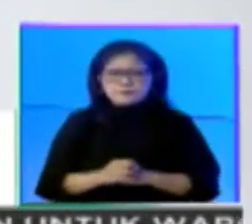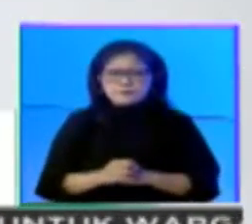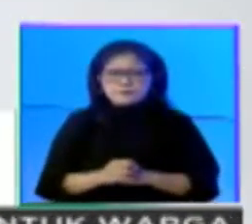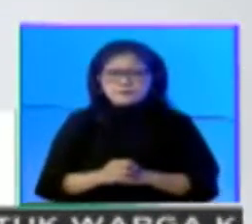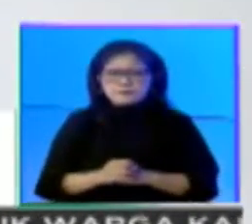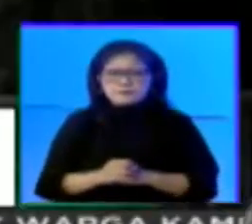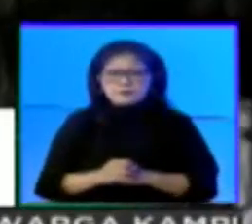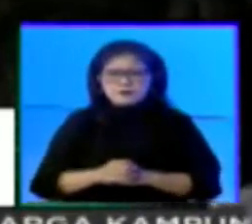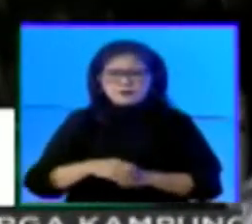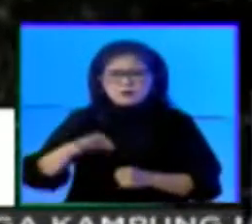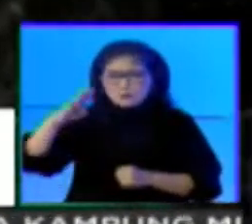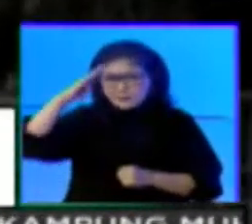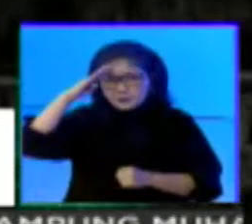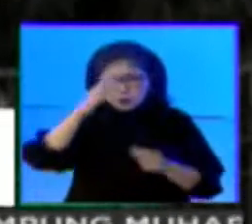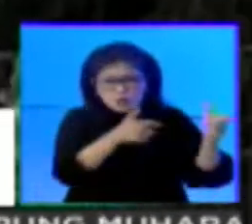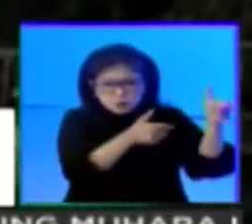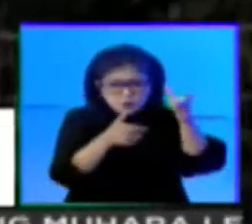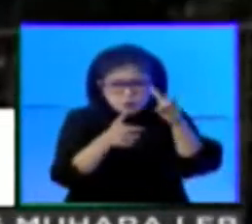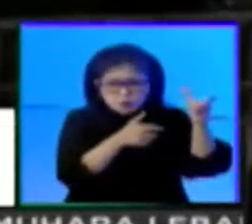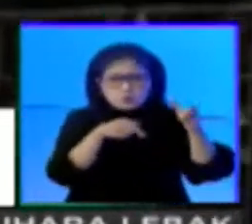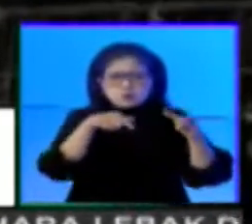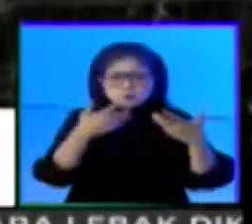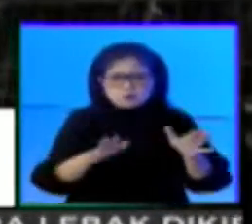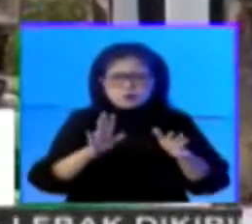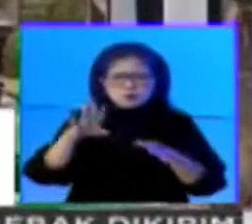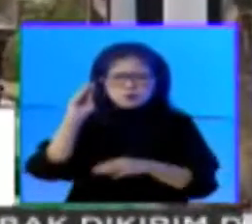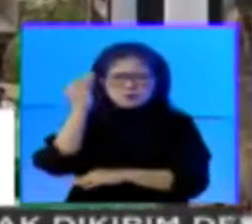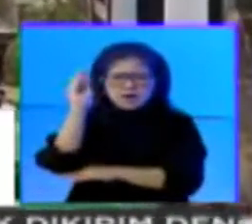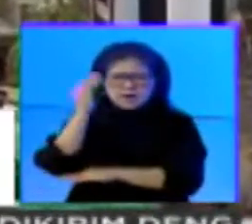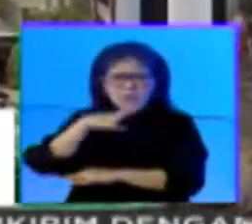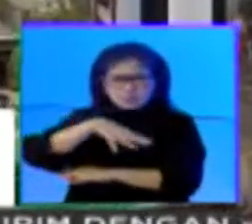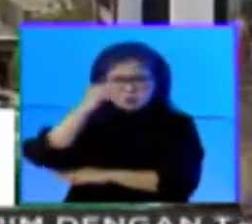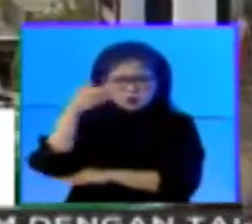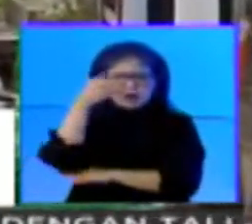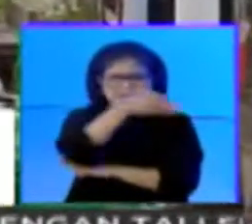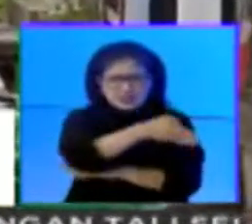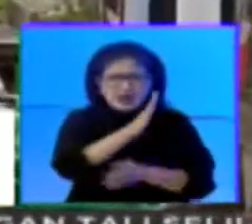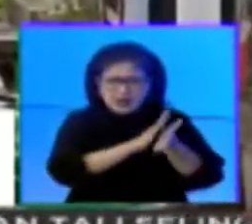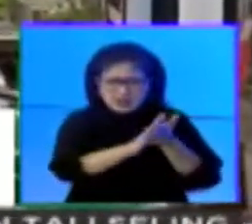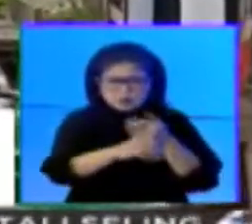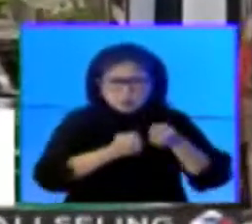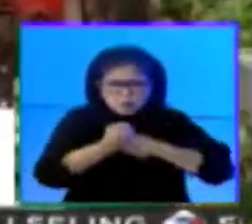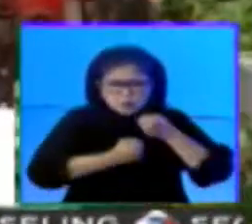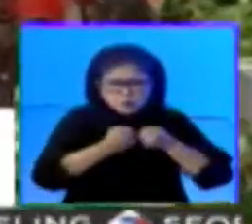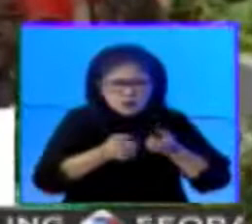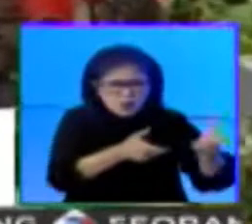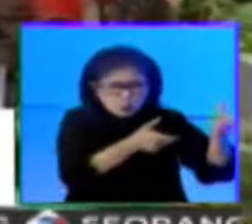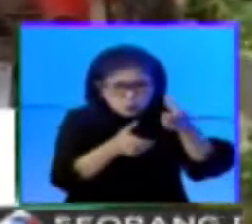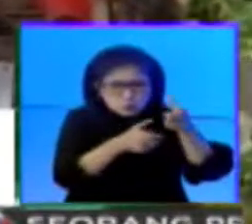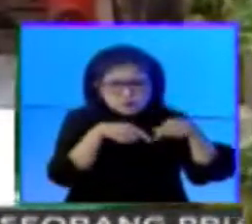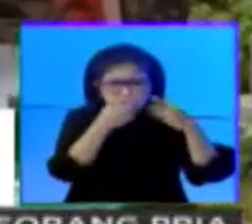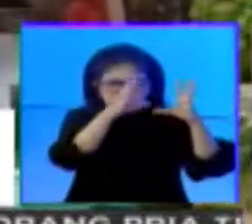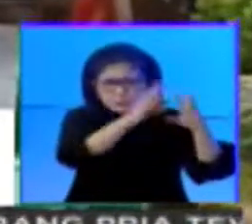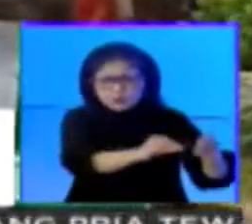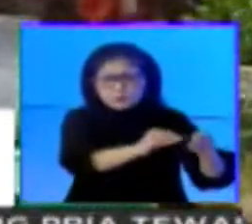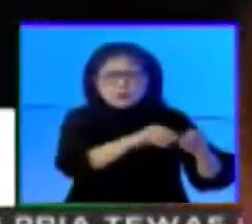Petugas Sudin Pemadam Kebakaran dan Penyelamatan Jakarta Pusat yang tiba di lokasi langsung berupaya memadamkan api dengan menggunakan